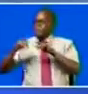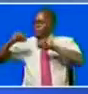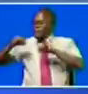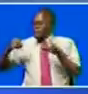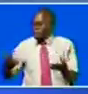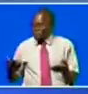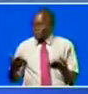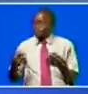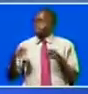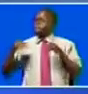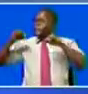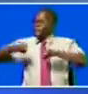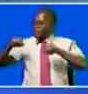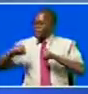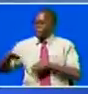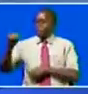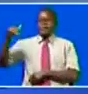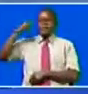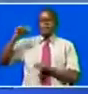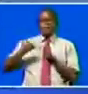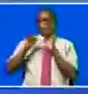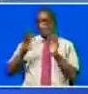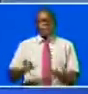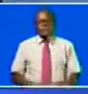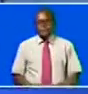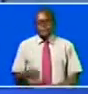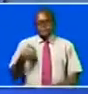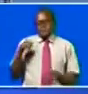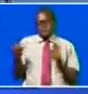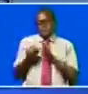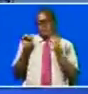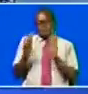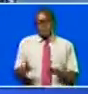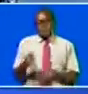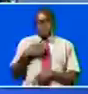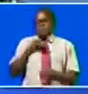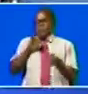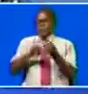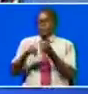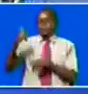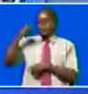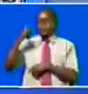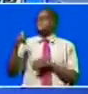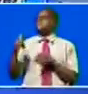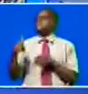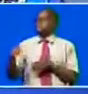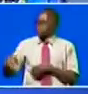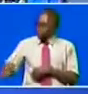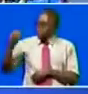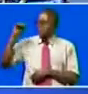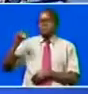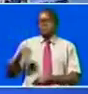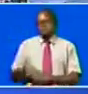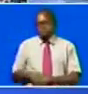kubalia mwenzako ashike simu, hakuna tatizo. Mimi mwenyewe binafsi sioni shida. Manake simu ya mume wangu mimi huwa napokea. Na yeye pia huwa anapokea simu yangu.